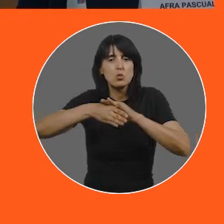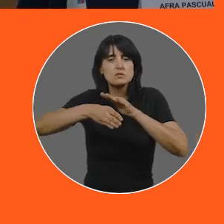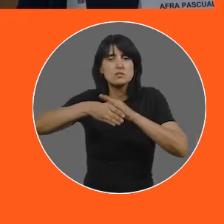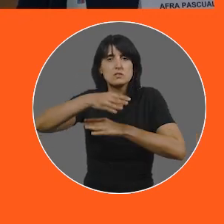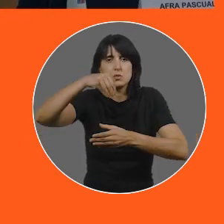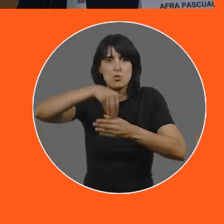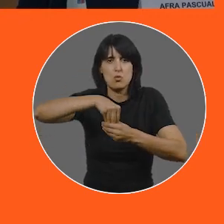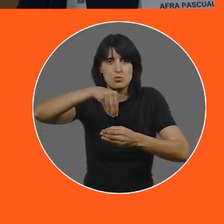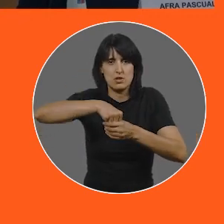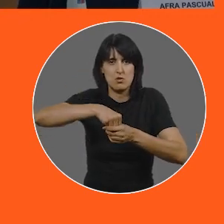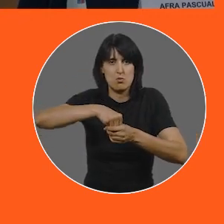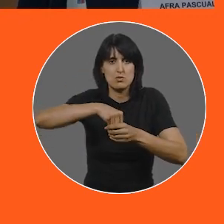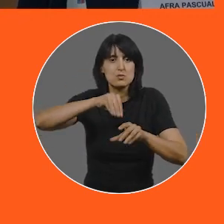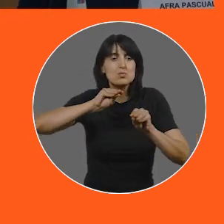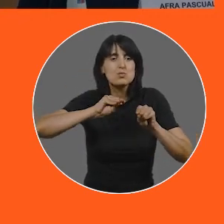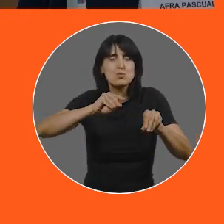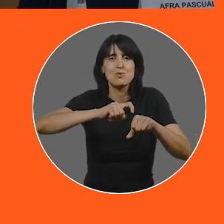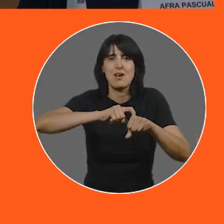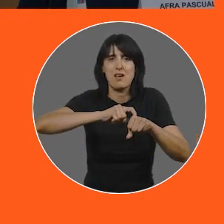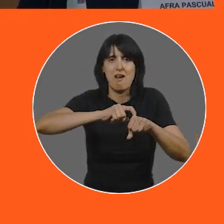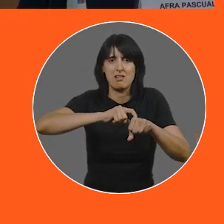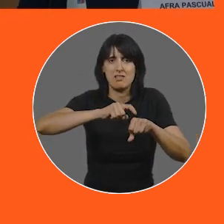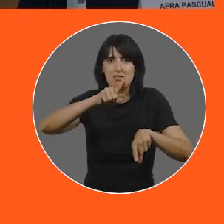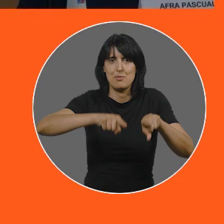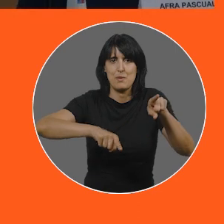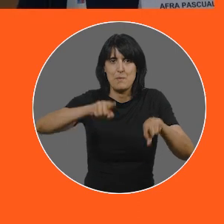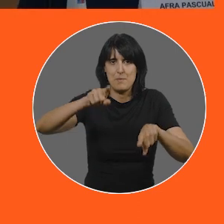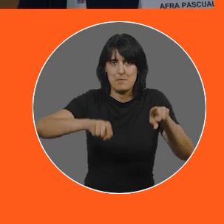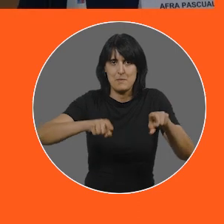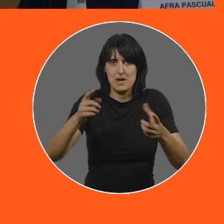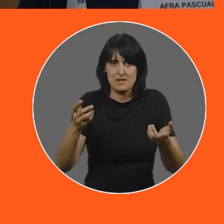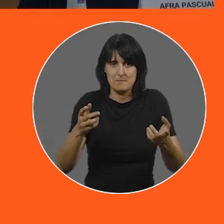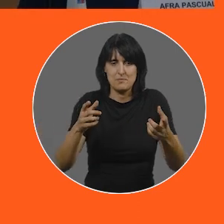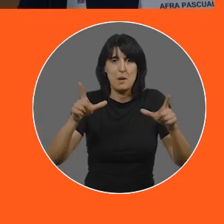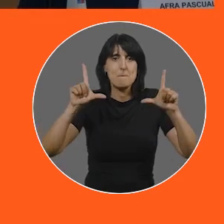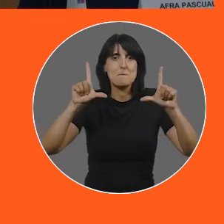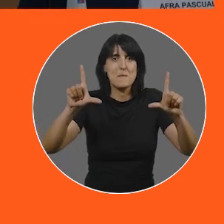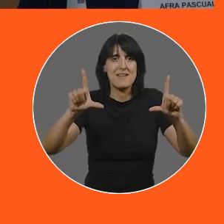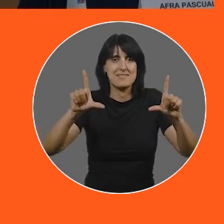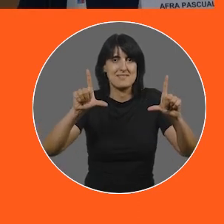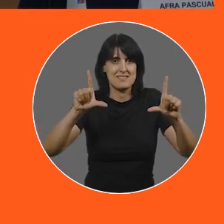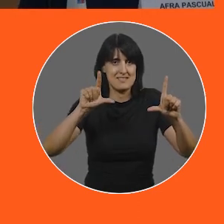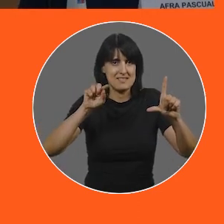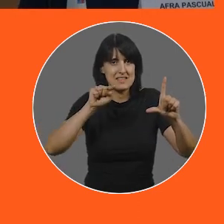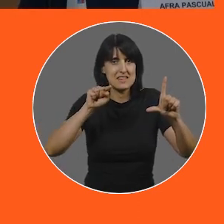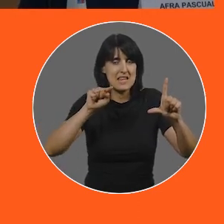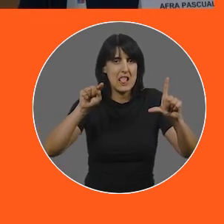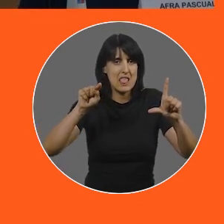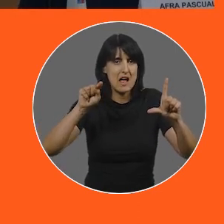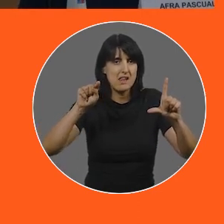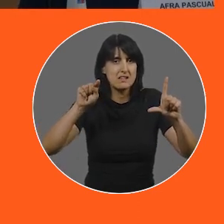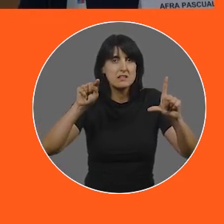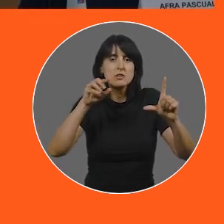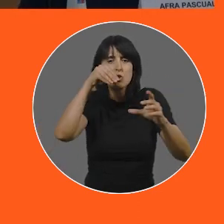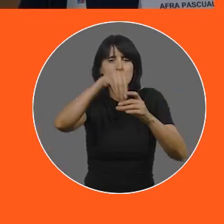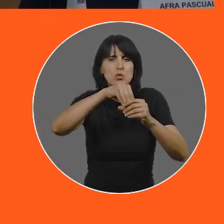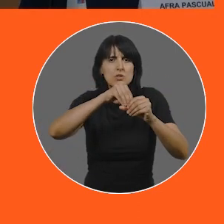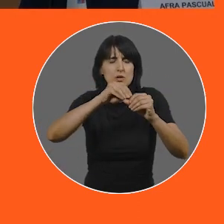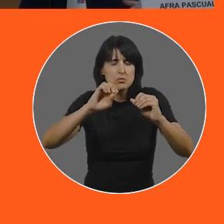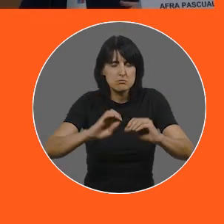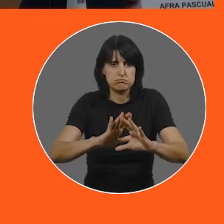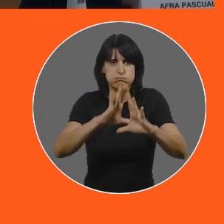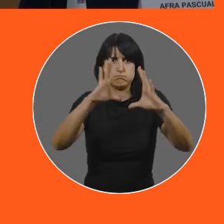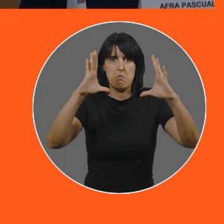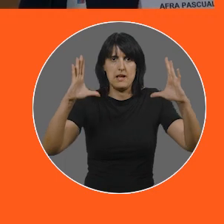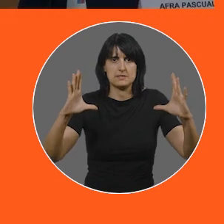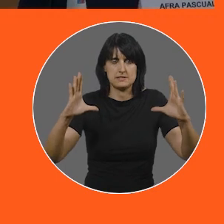accedir realment al contingut segons les seves característiques. Ja sigui utilitzant una pantalla que els permet una ampliació del